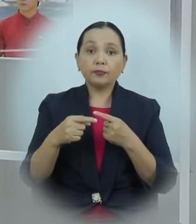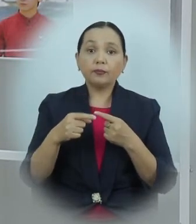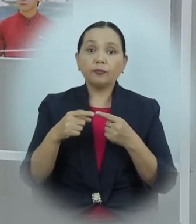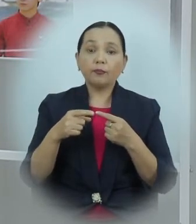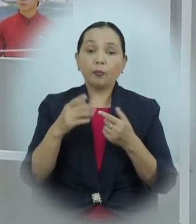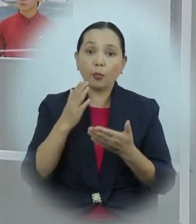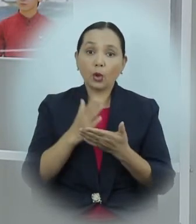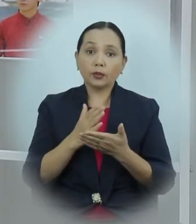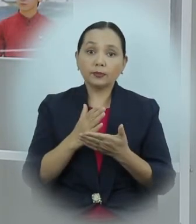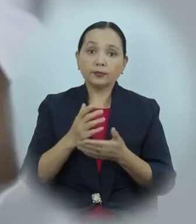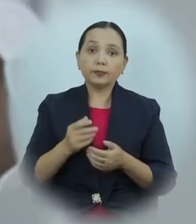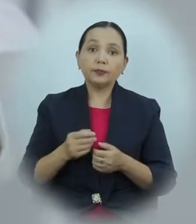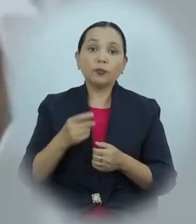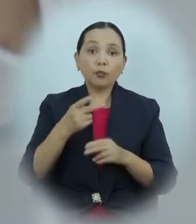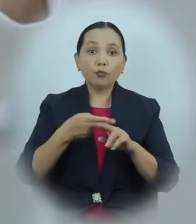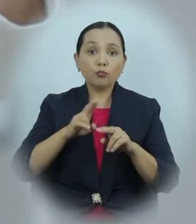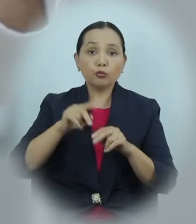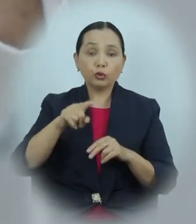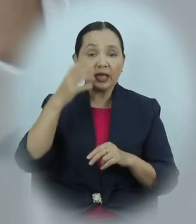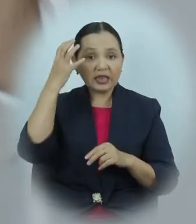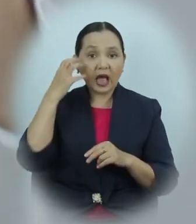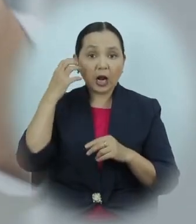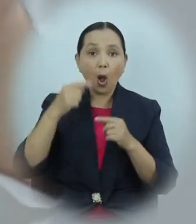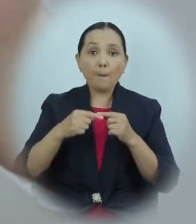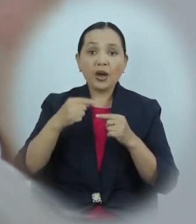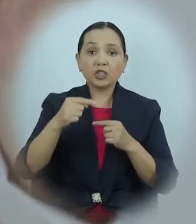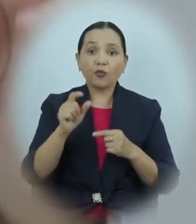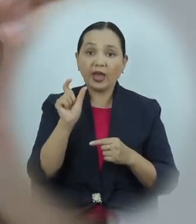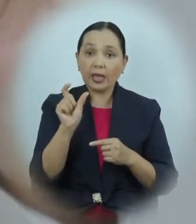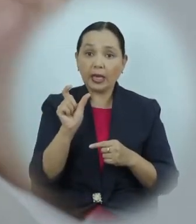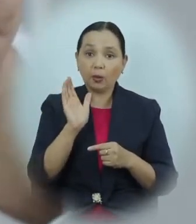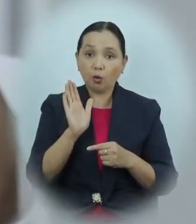farqi bor. Buning taralish masofasi yirik bo'lgani uchun